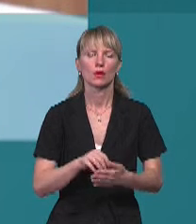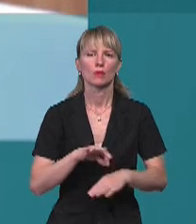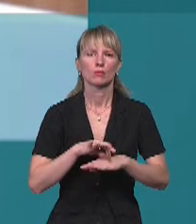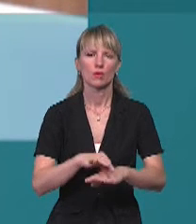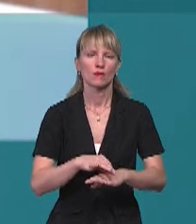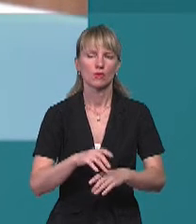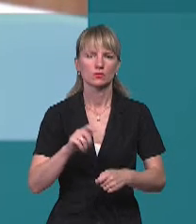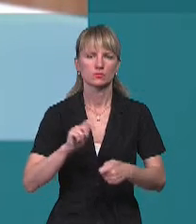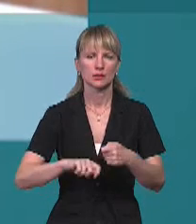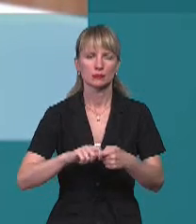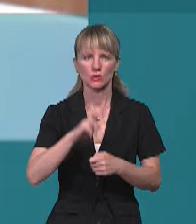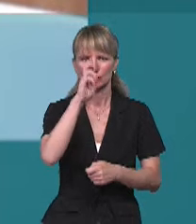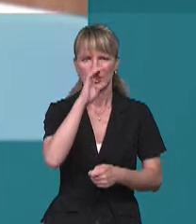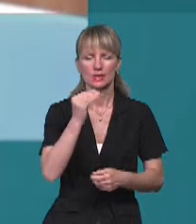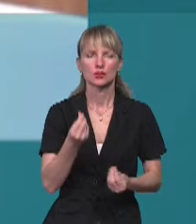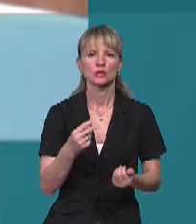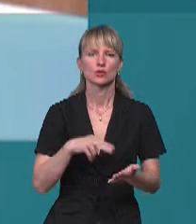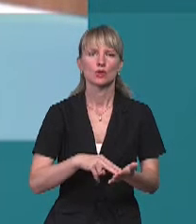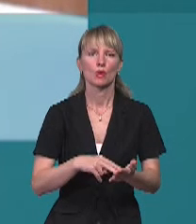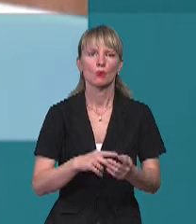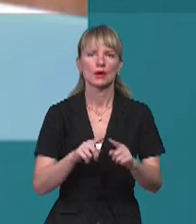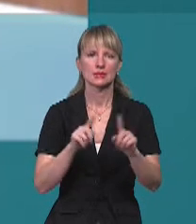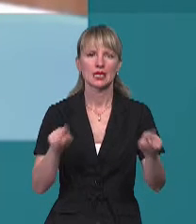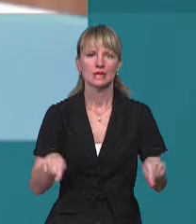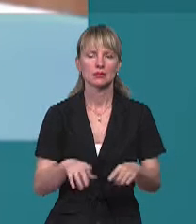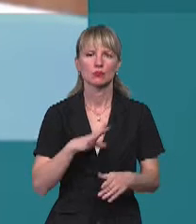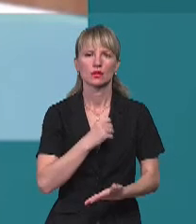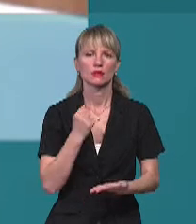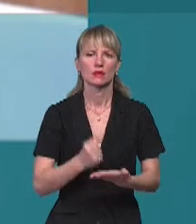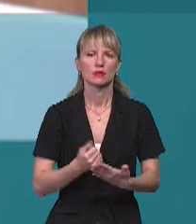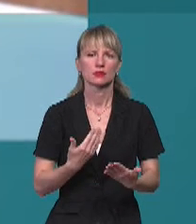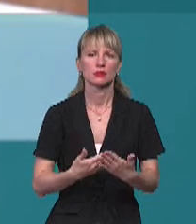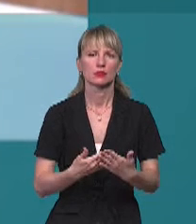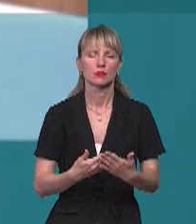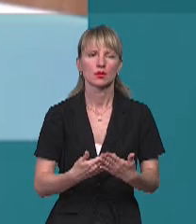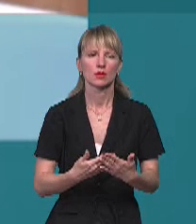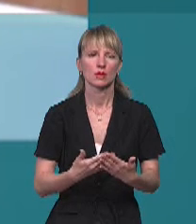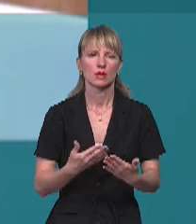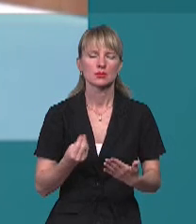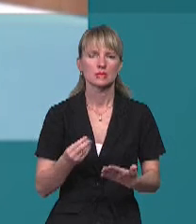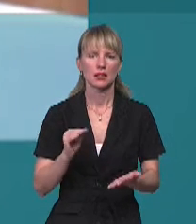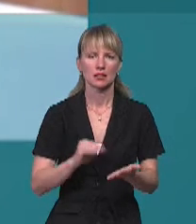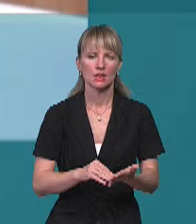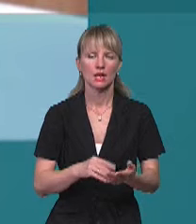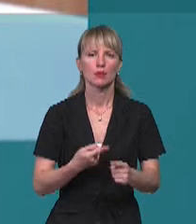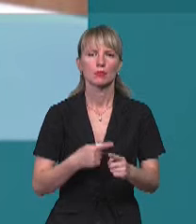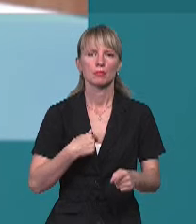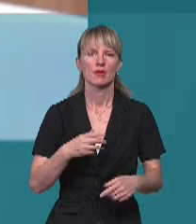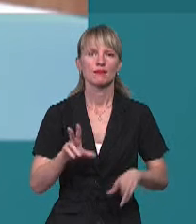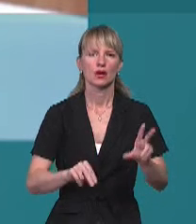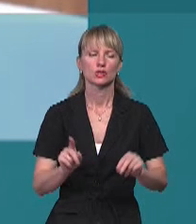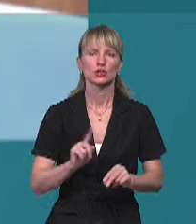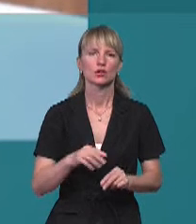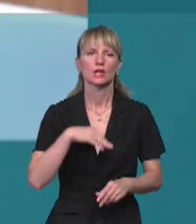експертизу, і вартість секцій вже була затверджена, у нас, ну, скажімо так, був ліміт. Ми вважали,